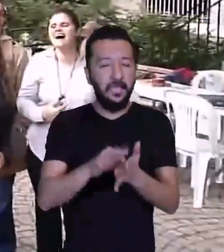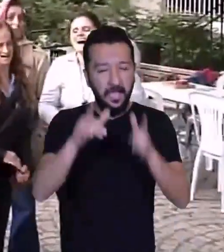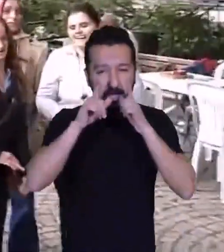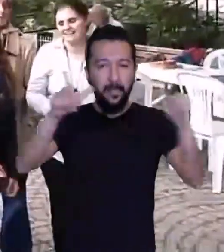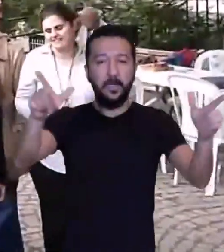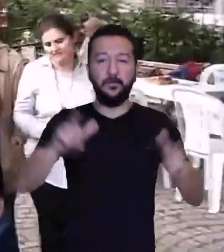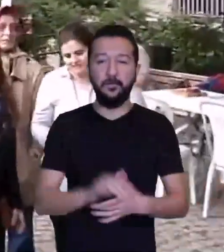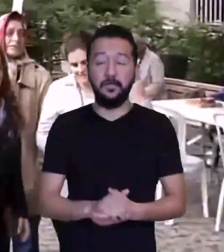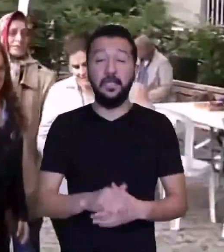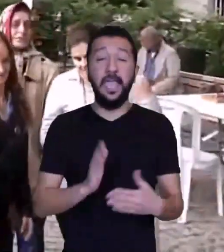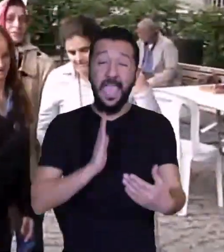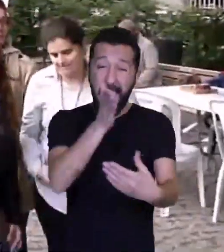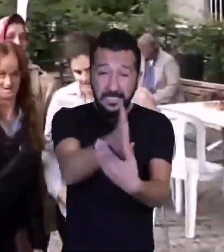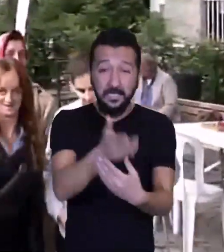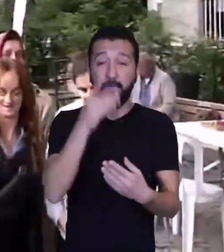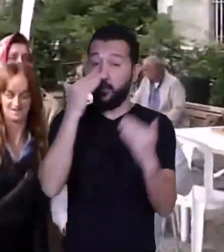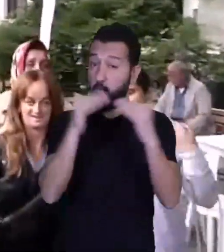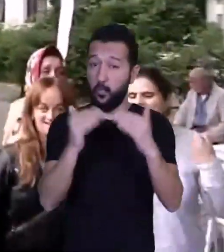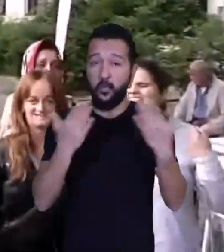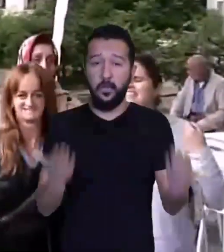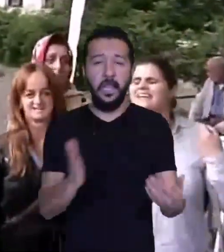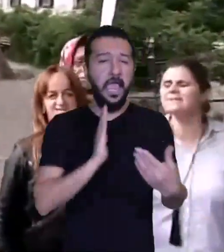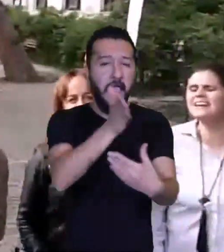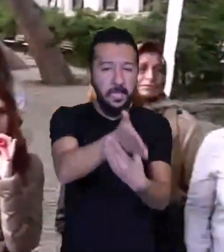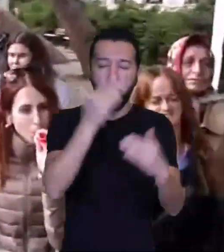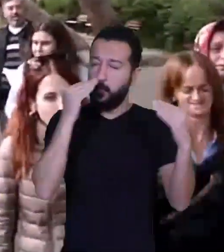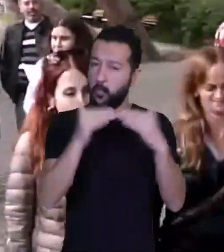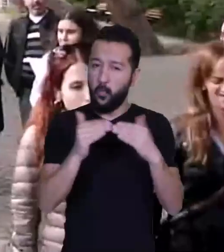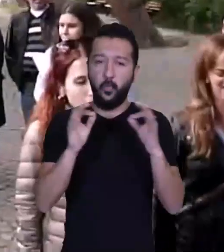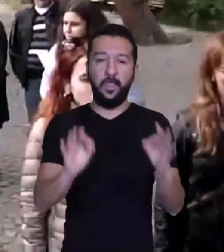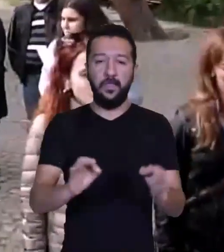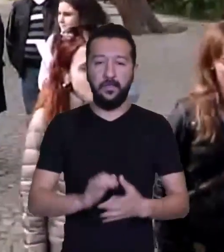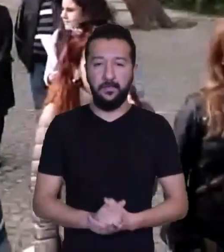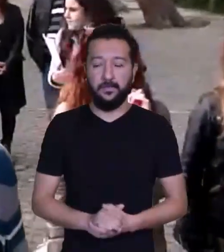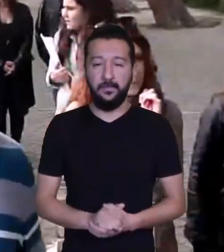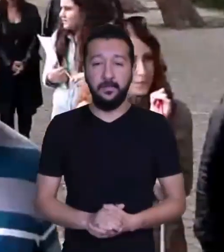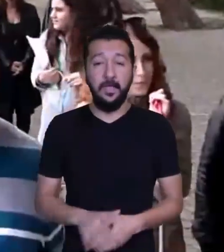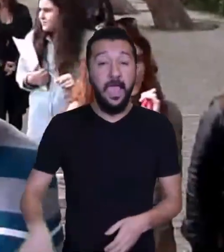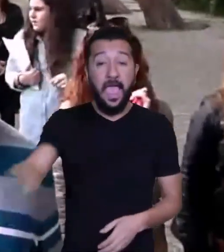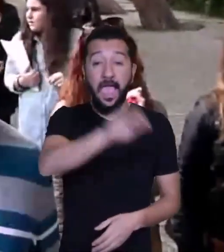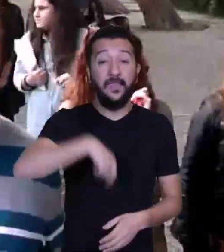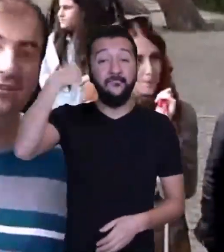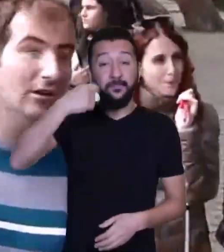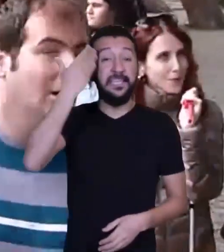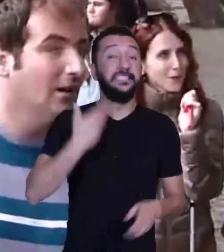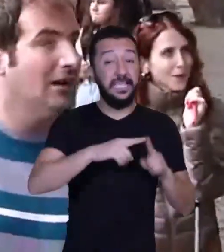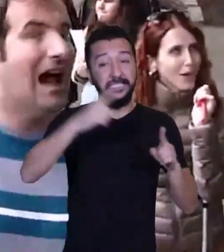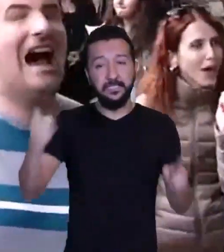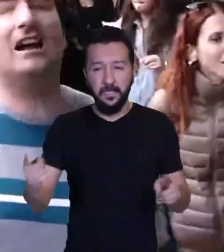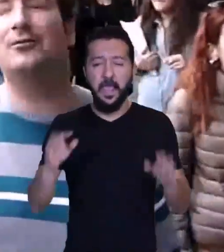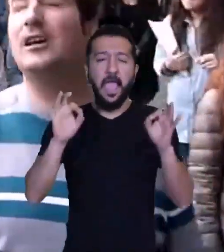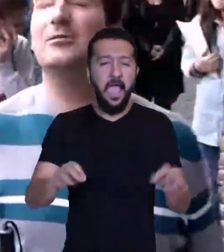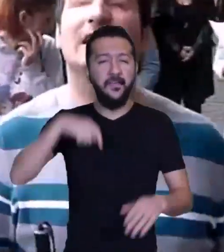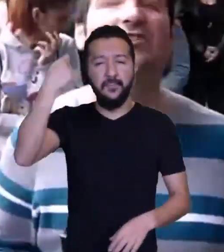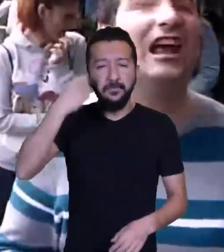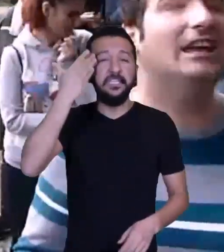anda! Erişilebilir biçimde! Erişilebilir biçimde! Her filmi izleyince!